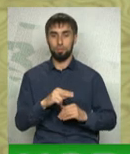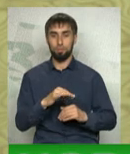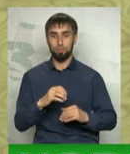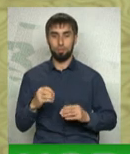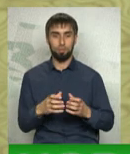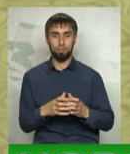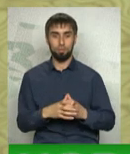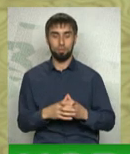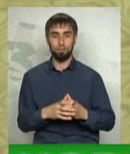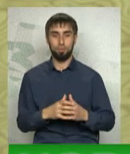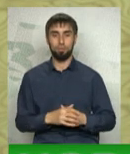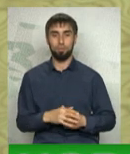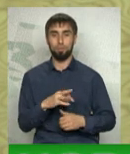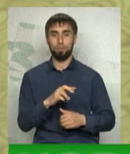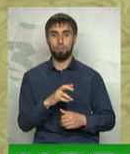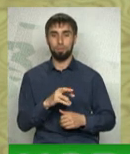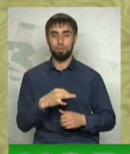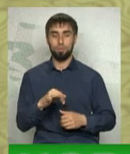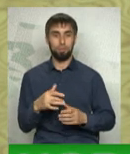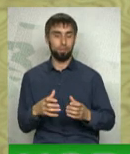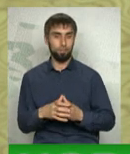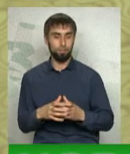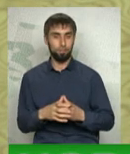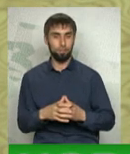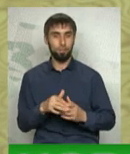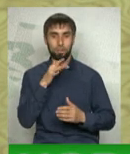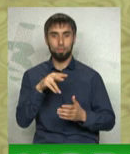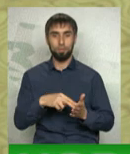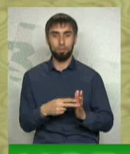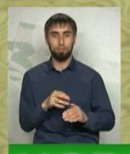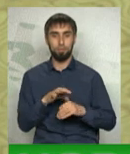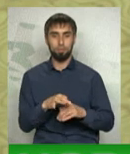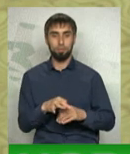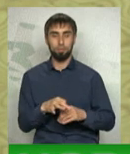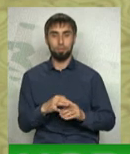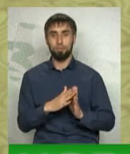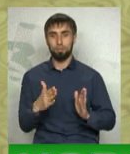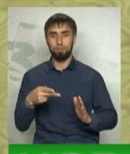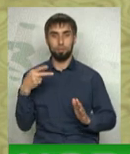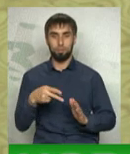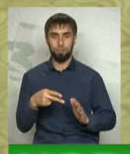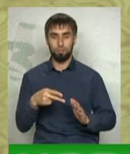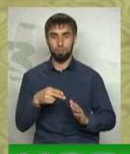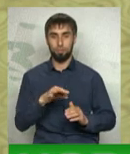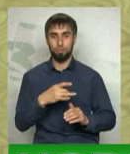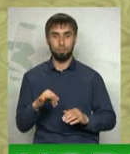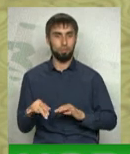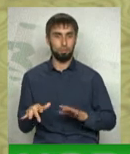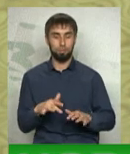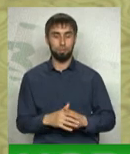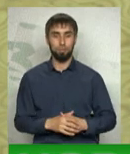составе межведомственных мобильных групп, в рамках деятельности которых в отчетном периоде проведено свыше 2000 профилактических